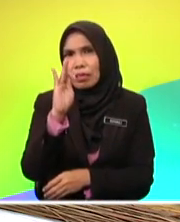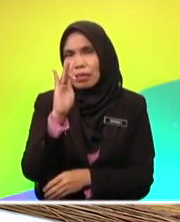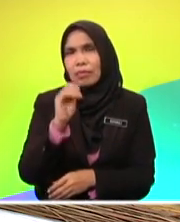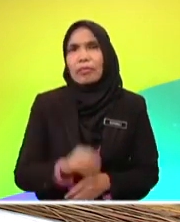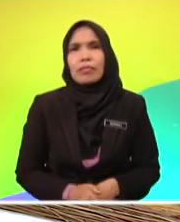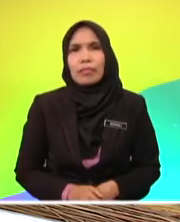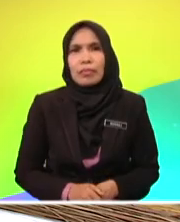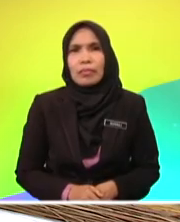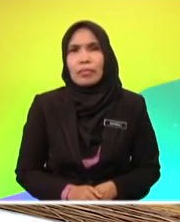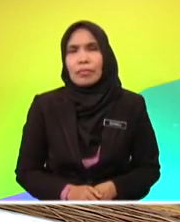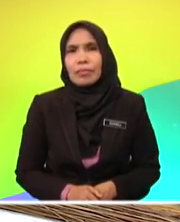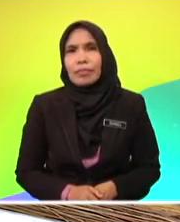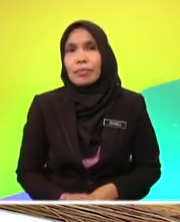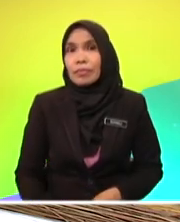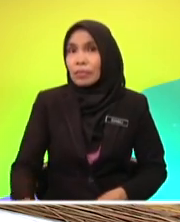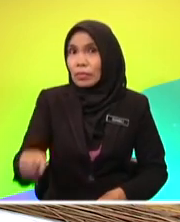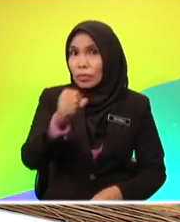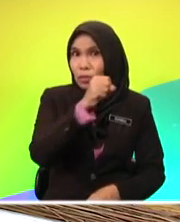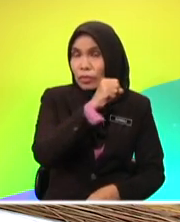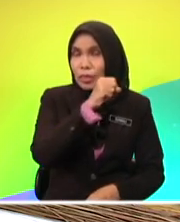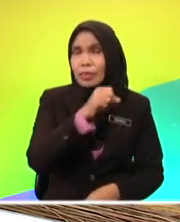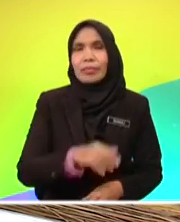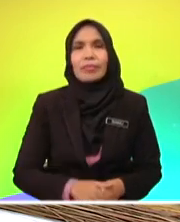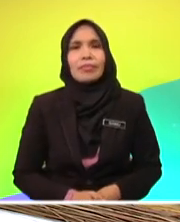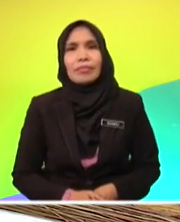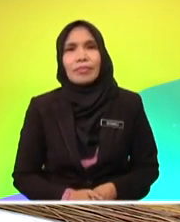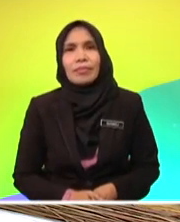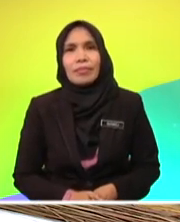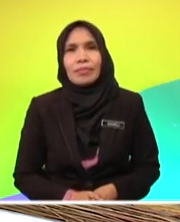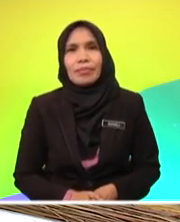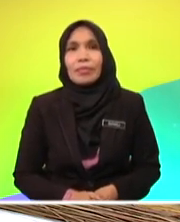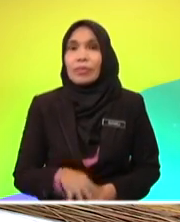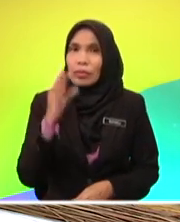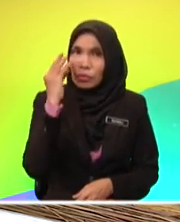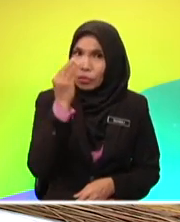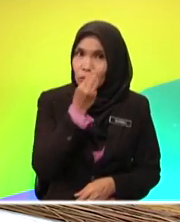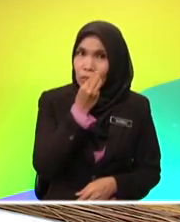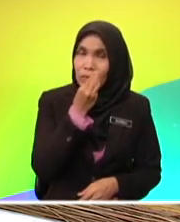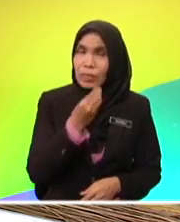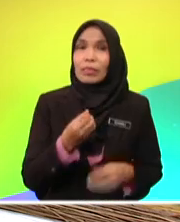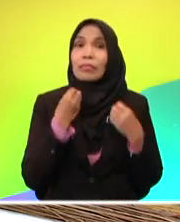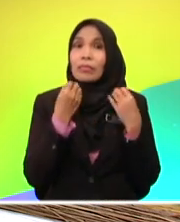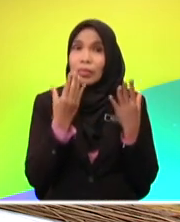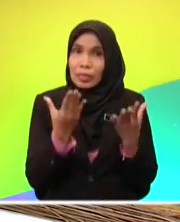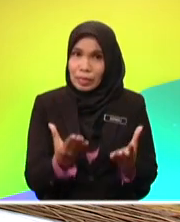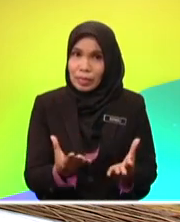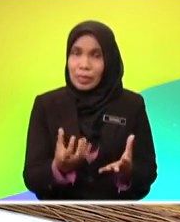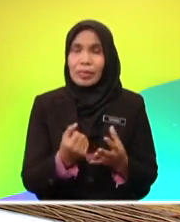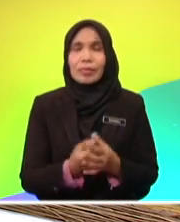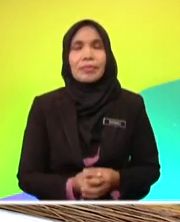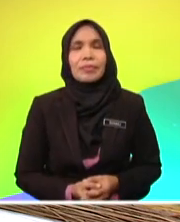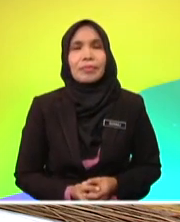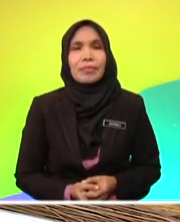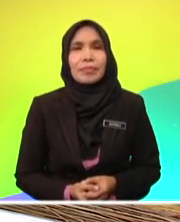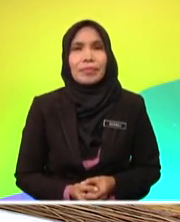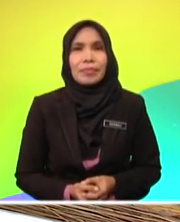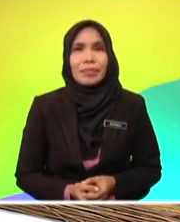Contohnya boleh jadikan senduk, boleh jadikan bunga, hiasan. Itu adalah kegunaan tempurung